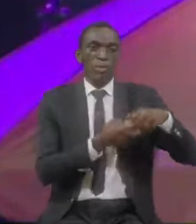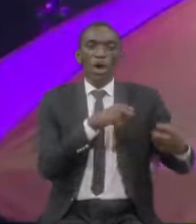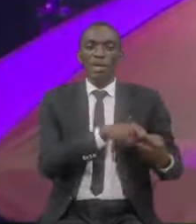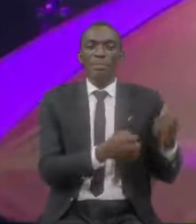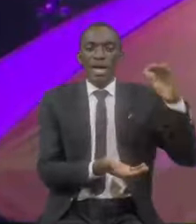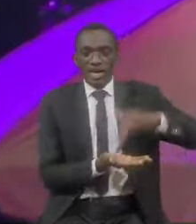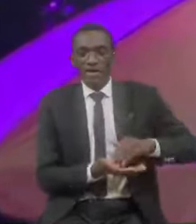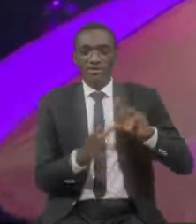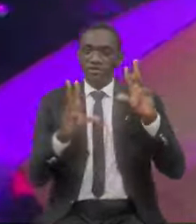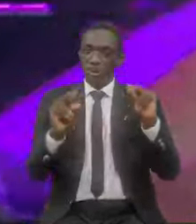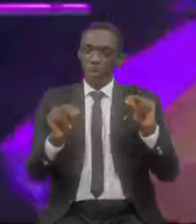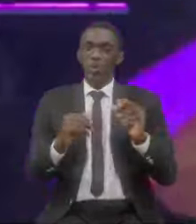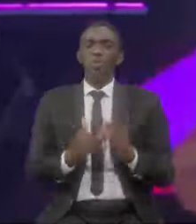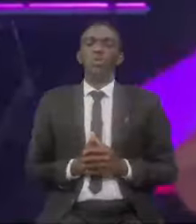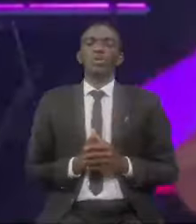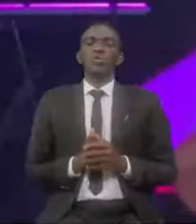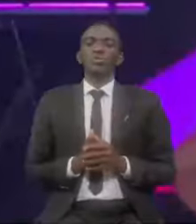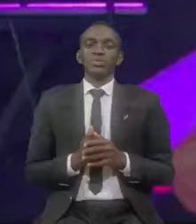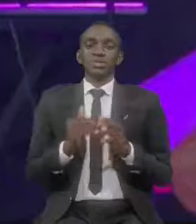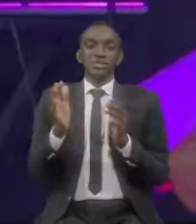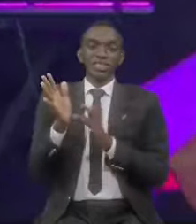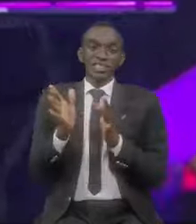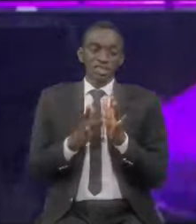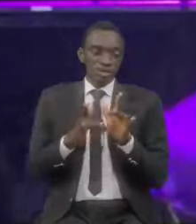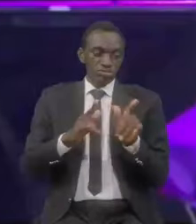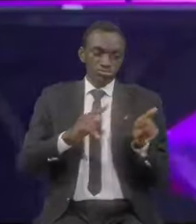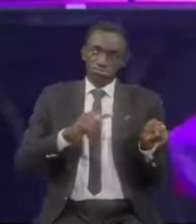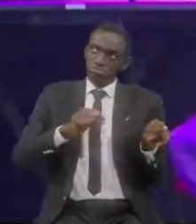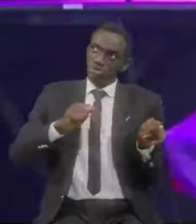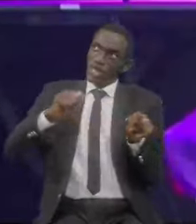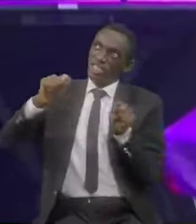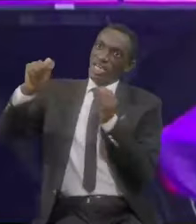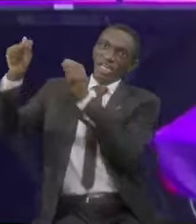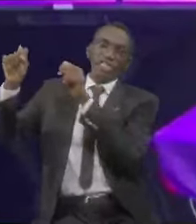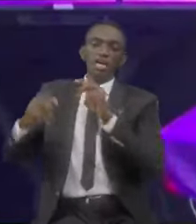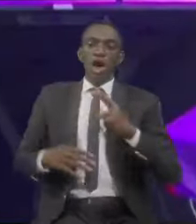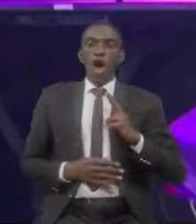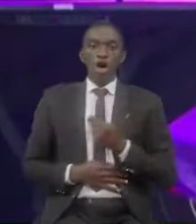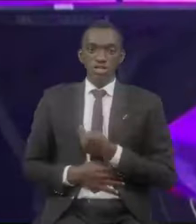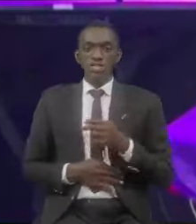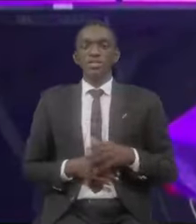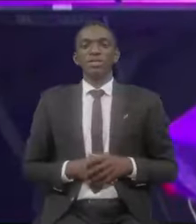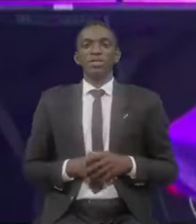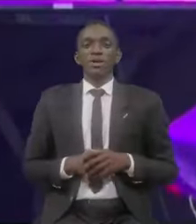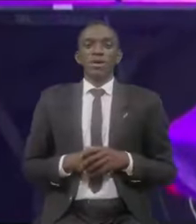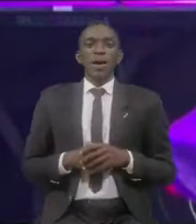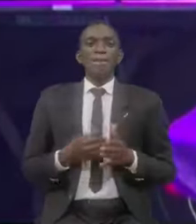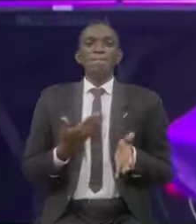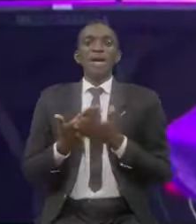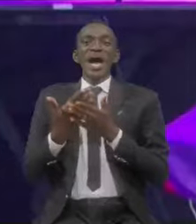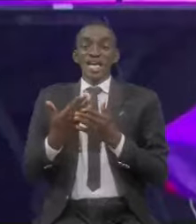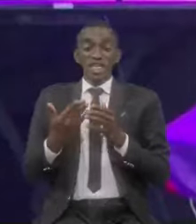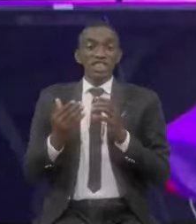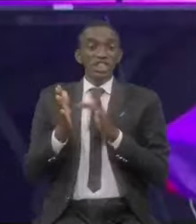Il ne nous renvoie plus à la source de ce problème. Il nous a transportés. Il